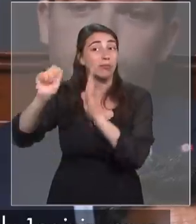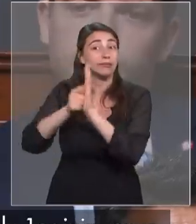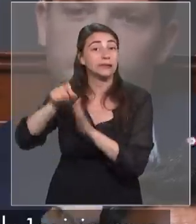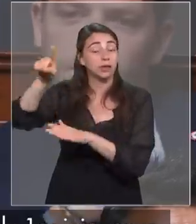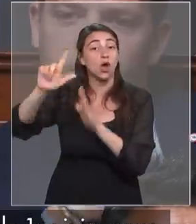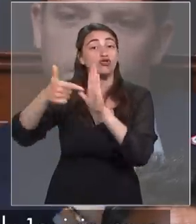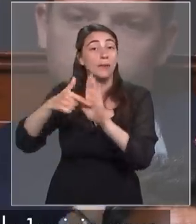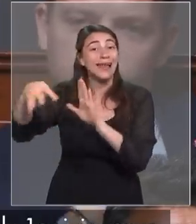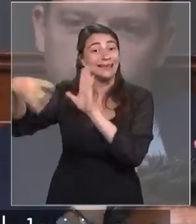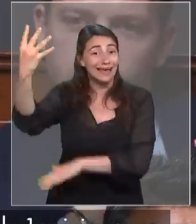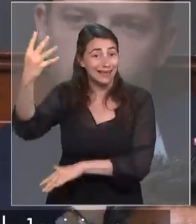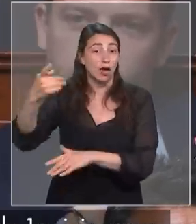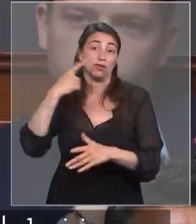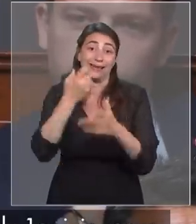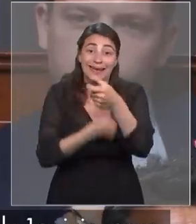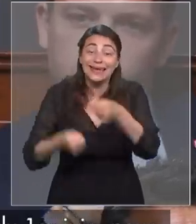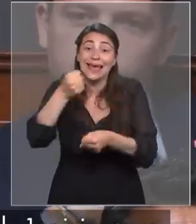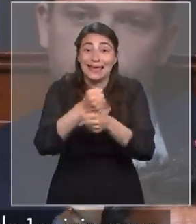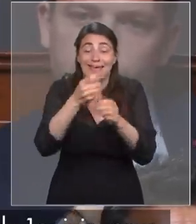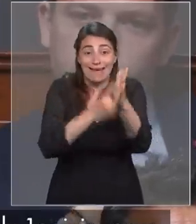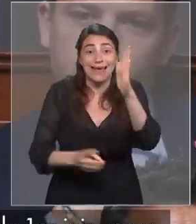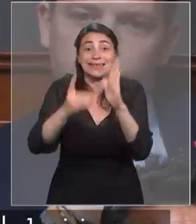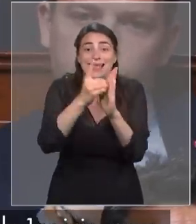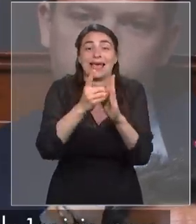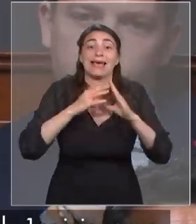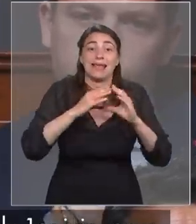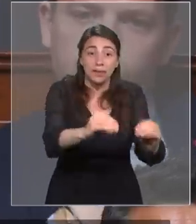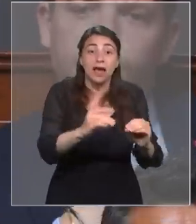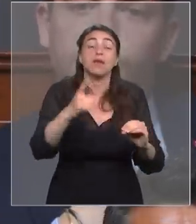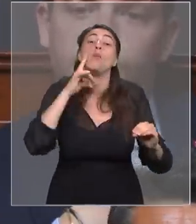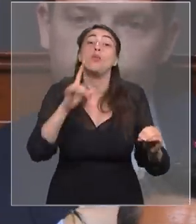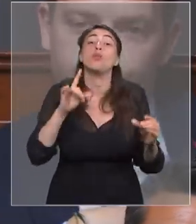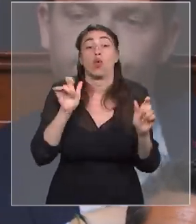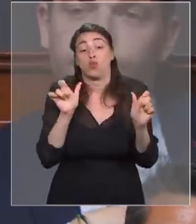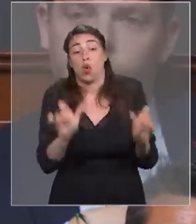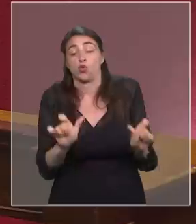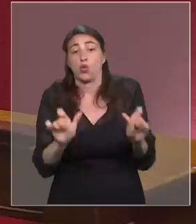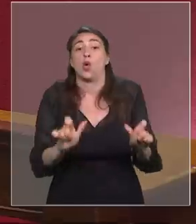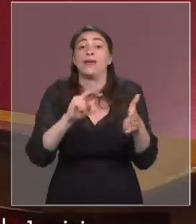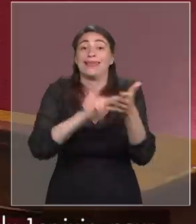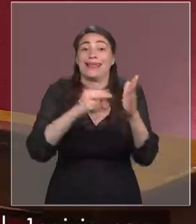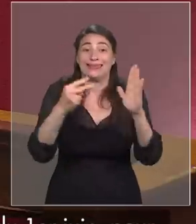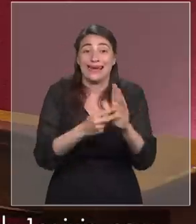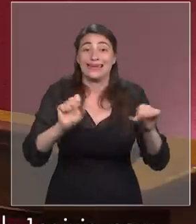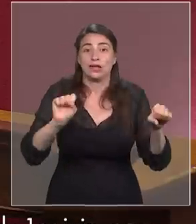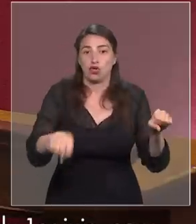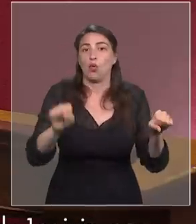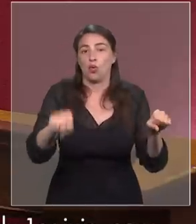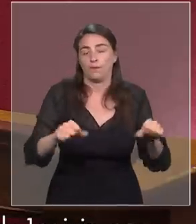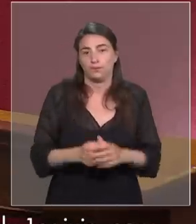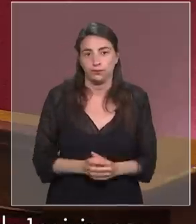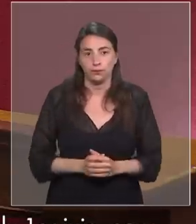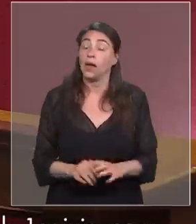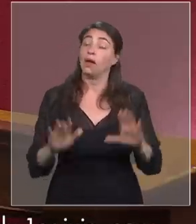2014 et prendre un décret d'application pour la mise en place du contrôle technique des 2 roues motorisées. Toutefois, si le